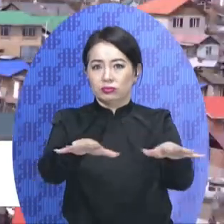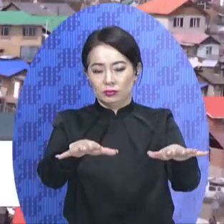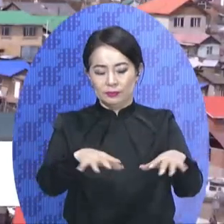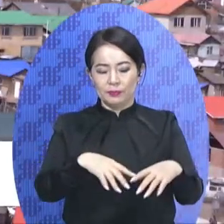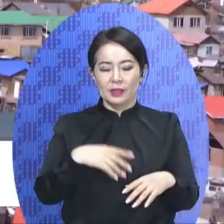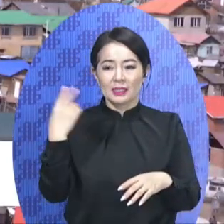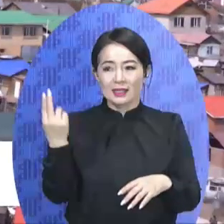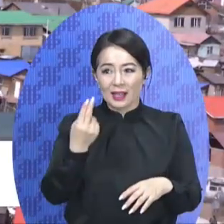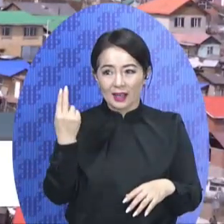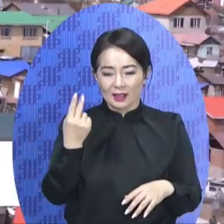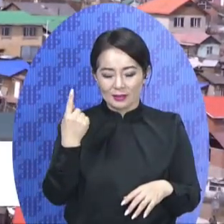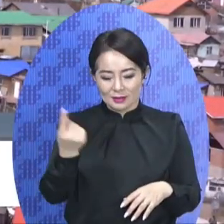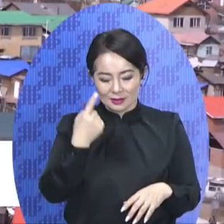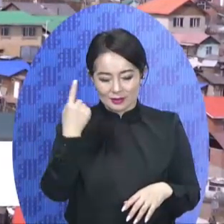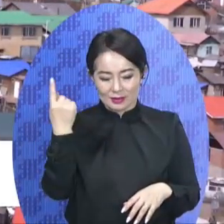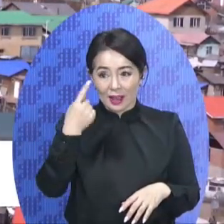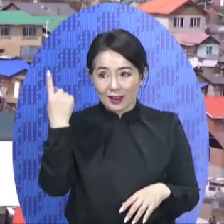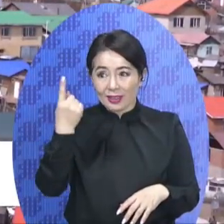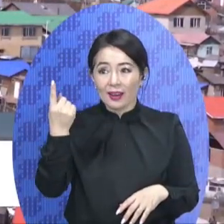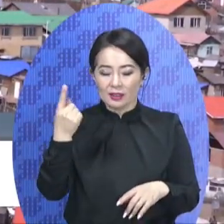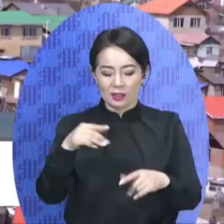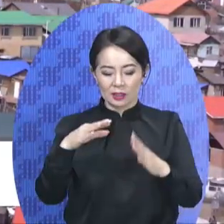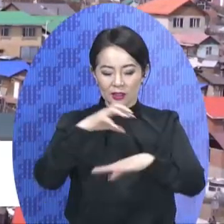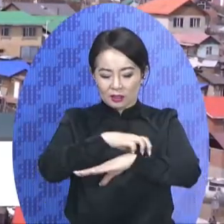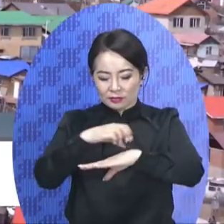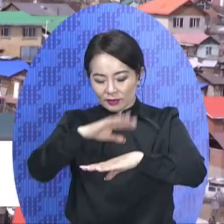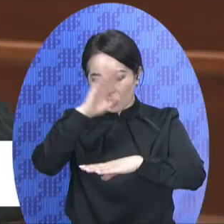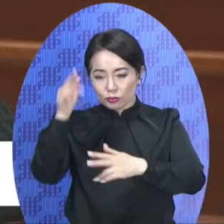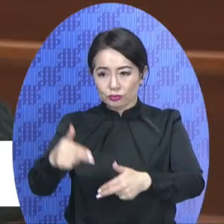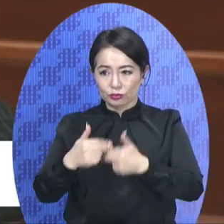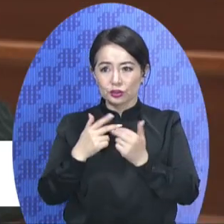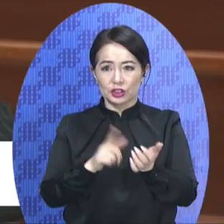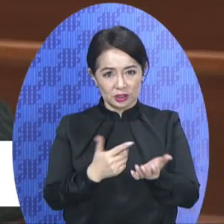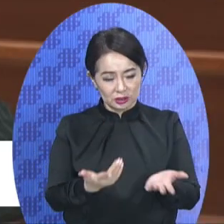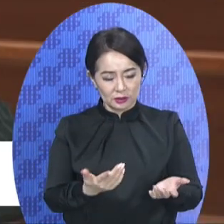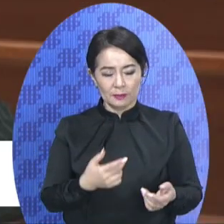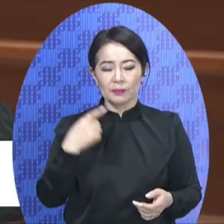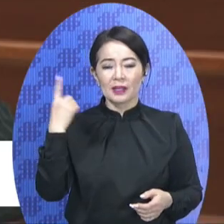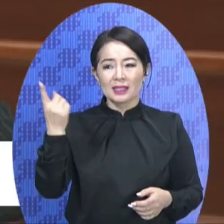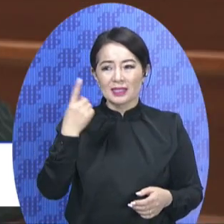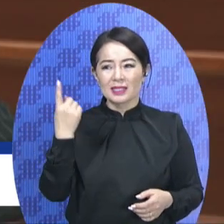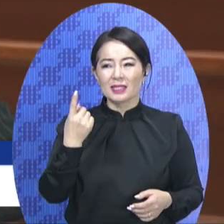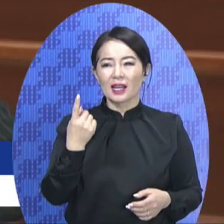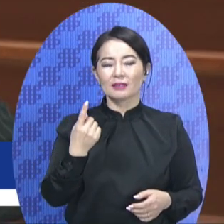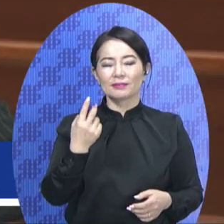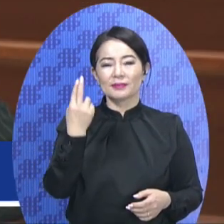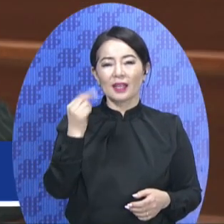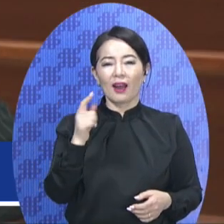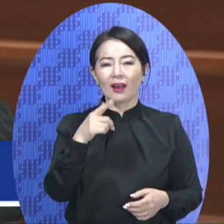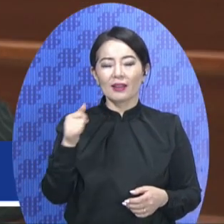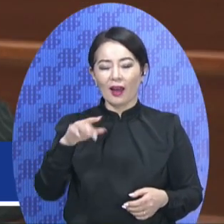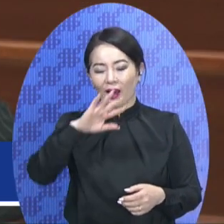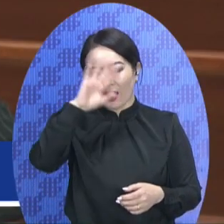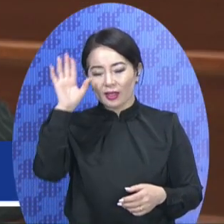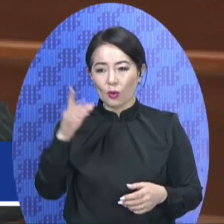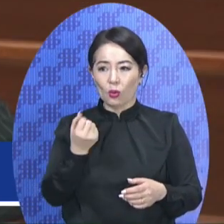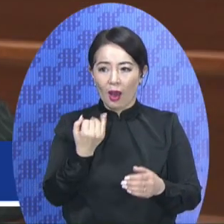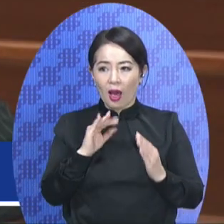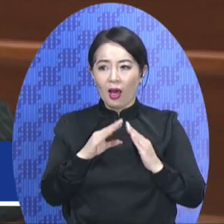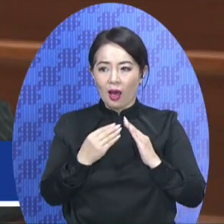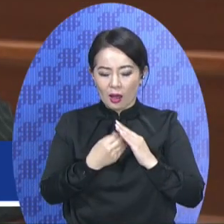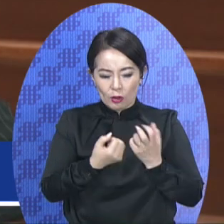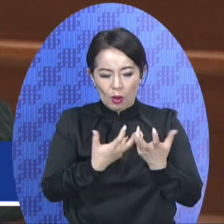байраа халаах гэр хорооллынханд маш хэрэгтэй гэж үзэж байгаа юм. Ялангуяа цахилгаан халаагуурыг айл өрхүүд хэрэглэх сонирхол бол маш